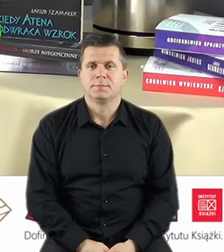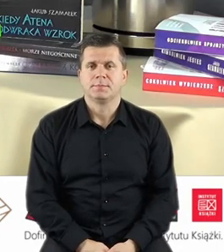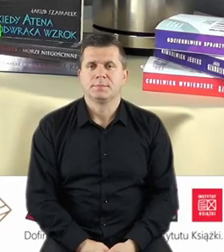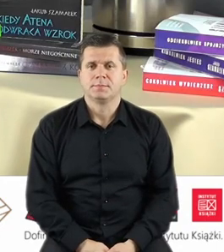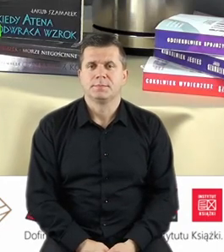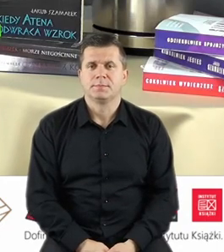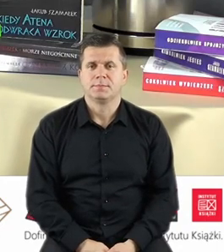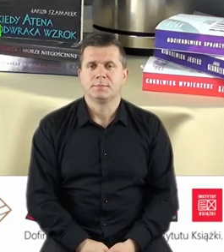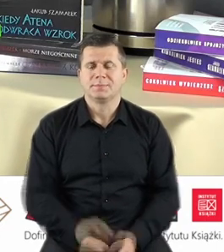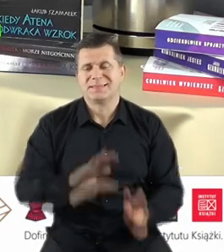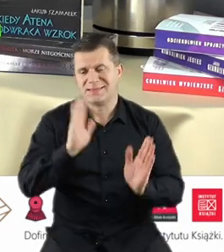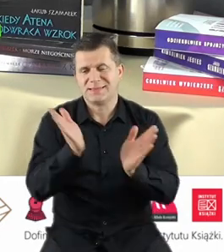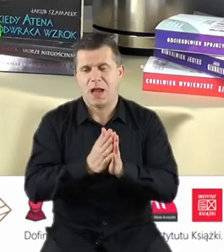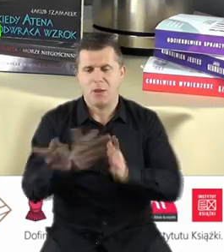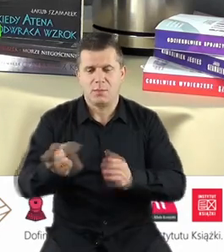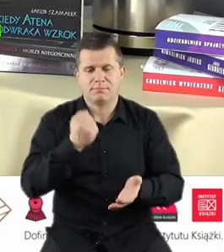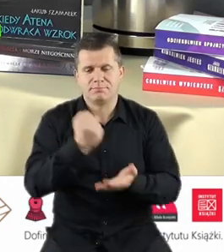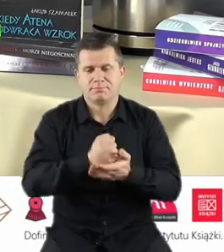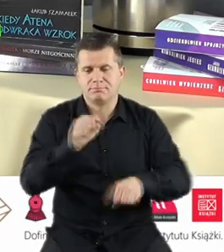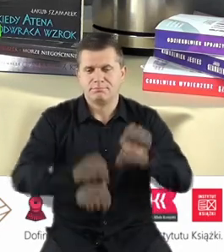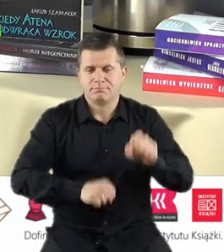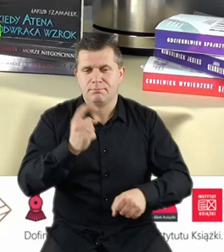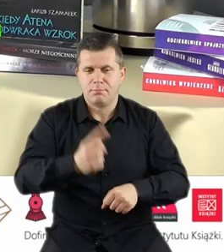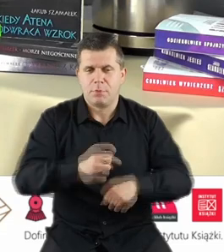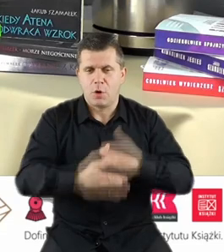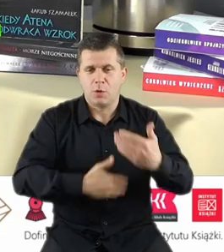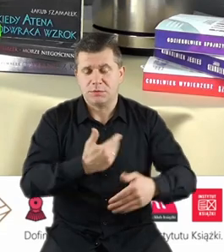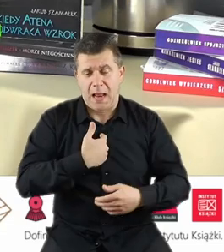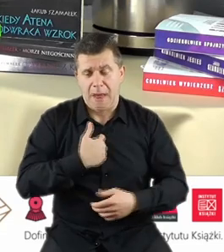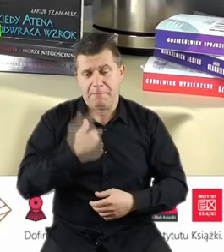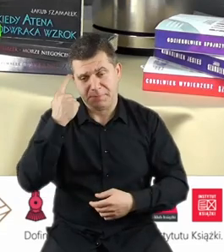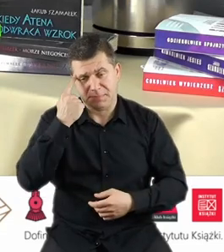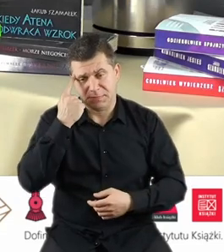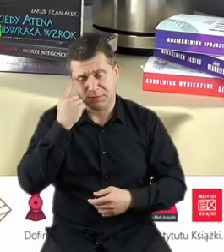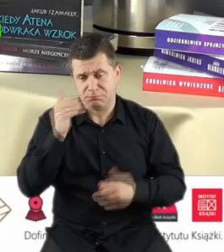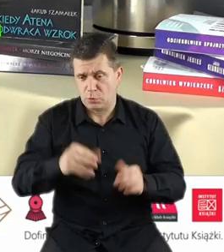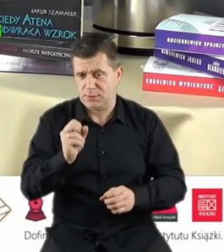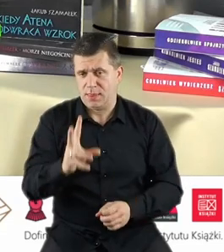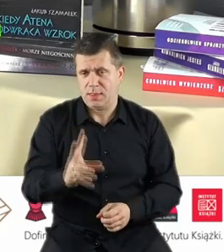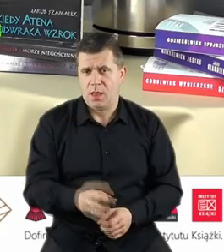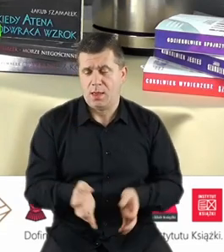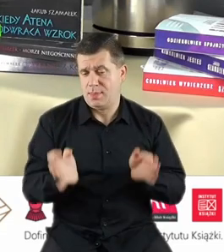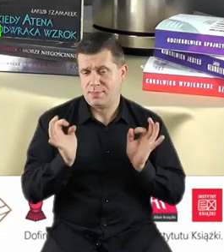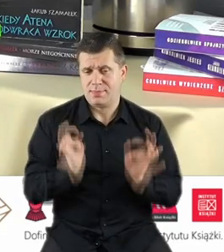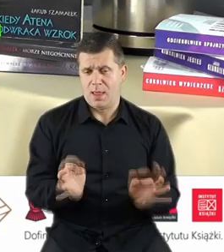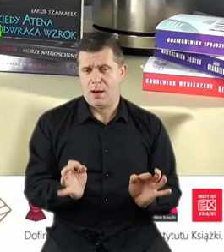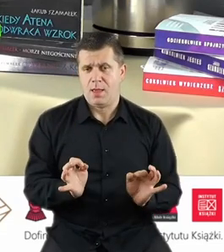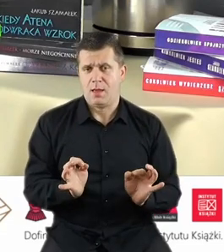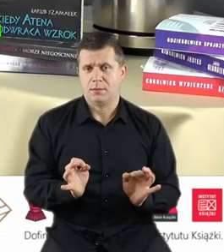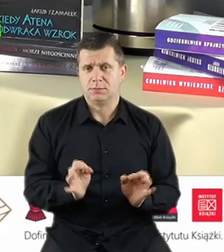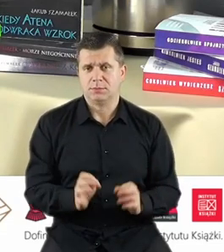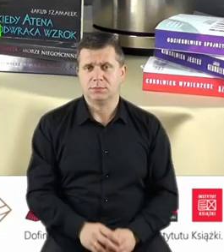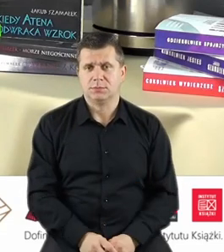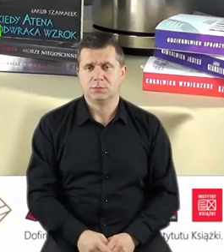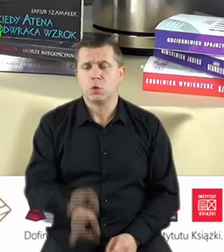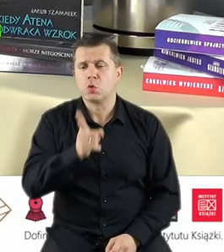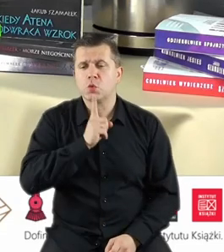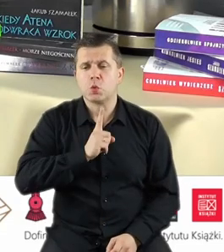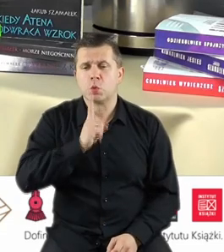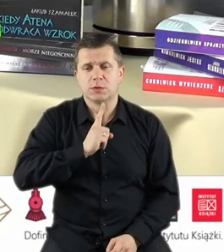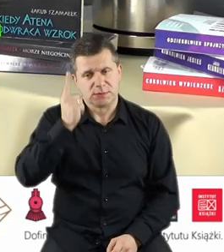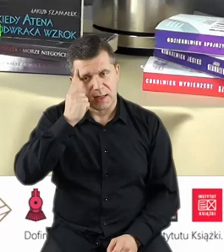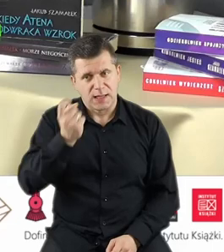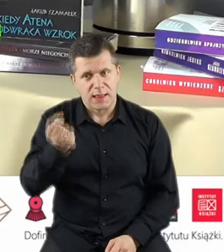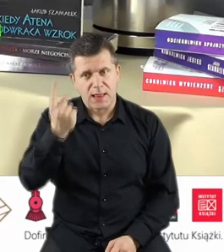czy z tym procesem. Natomiast spodziewałbym się, że tak, bo jakby już teraz sztuczne inteligencje